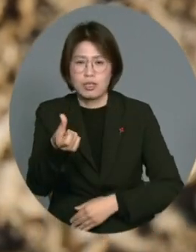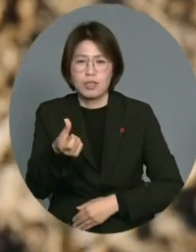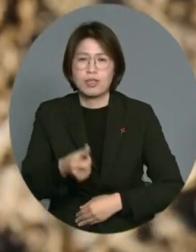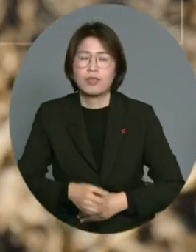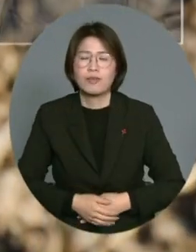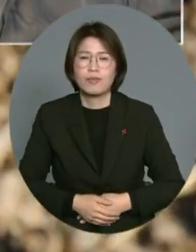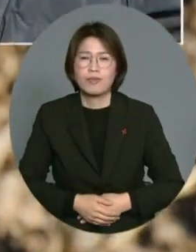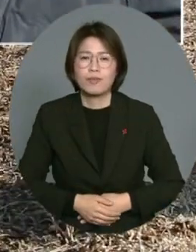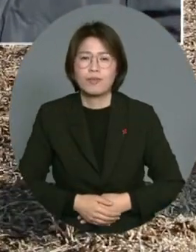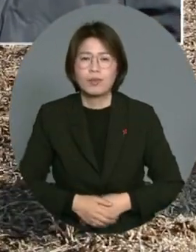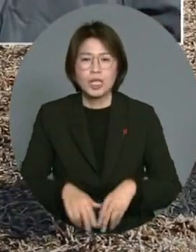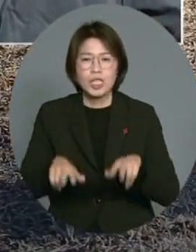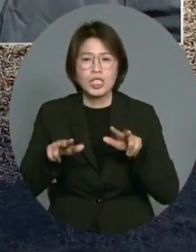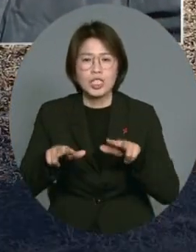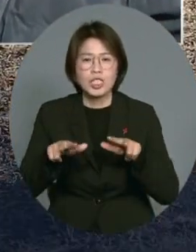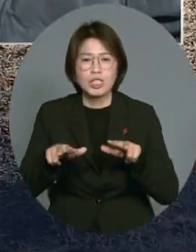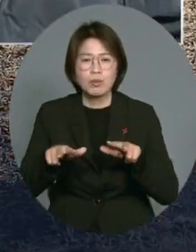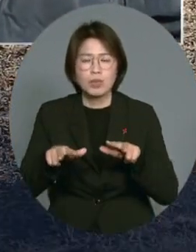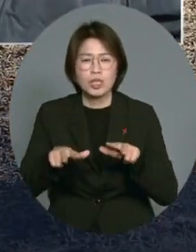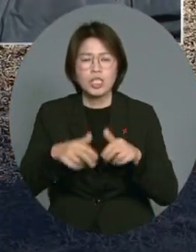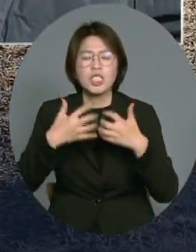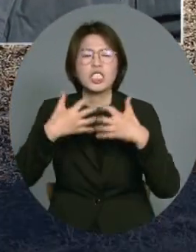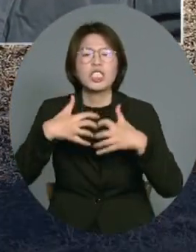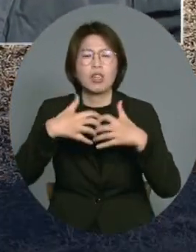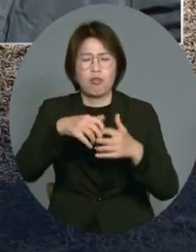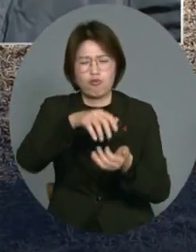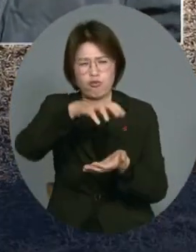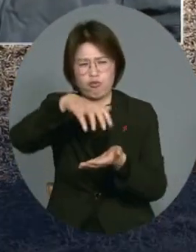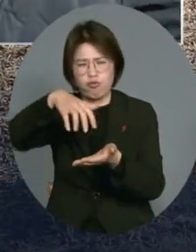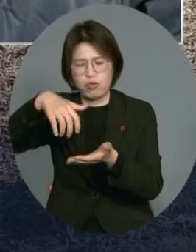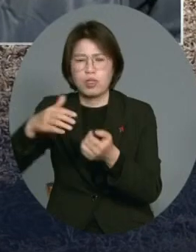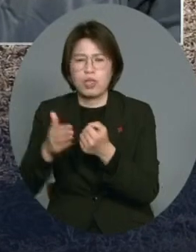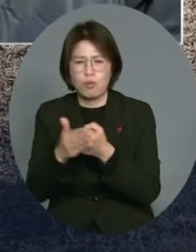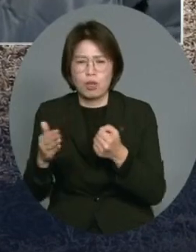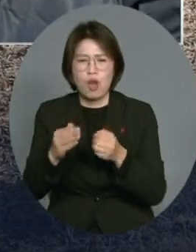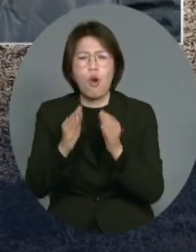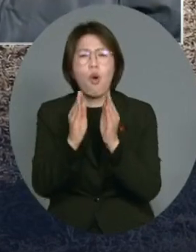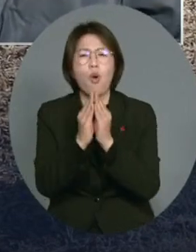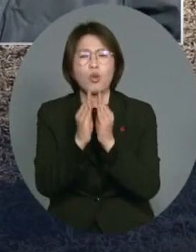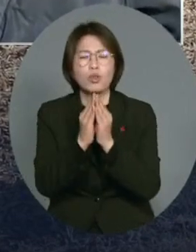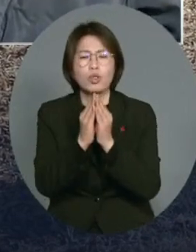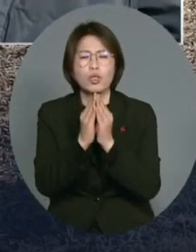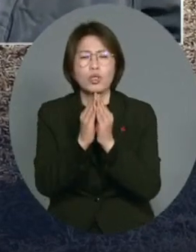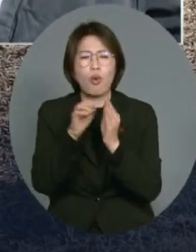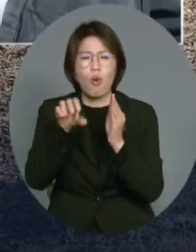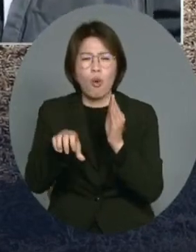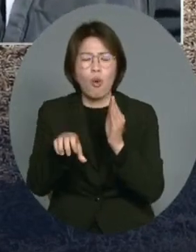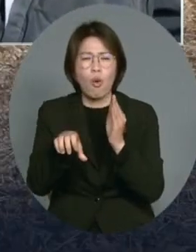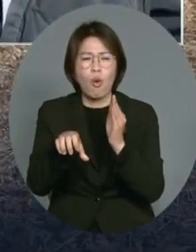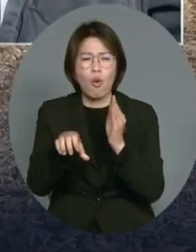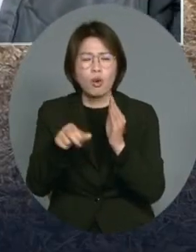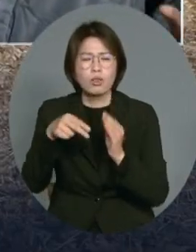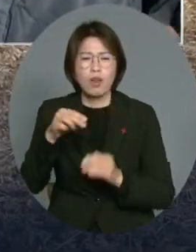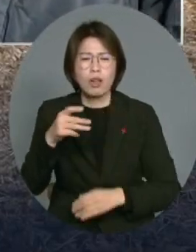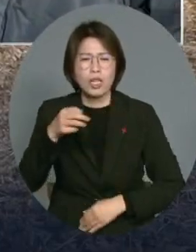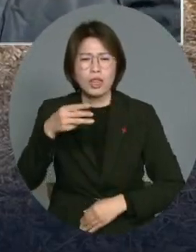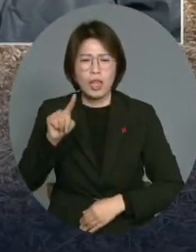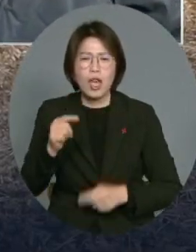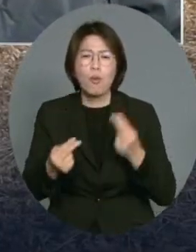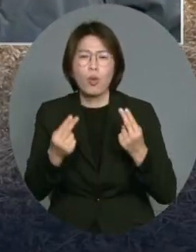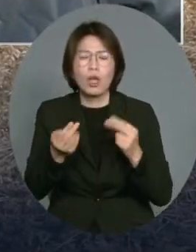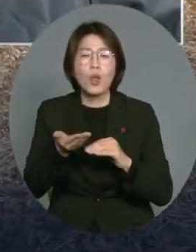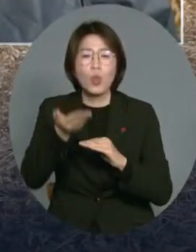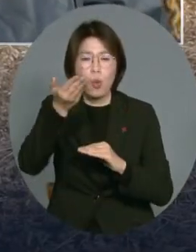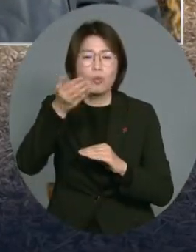장점입니다. 지금은 그 기계 수확을 하기 때문에 꼬투리 달리는 위치가 재래종 서리태보다가 높은 위치에